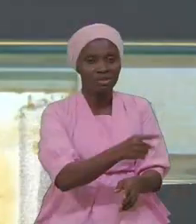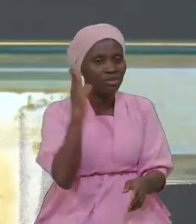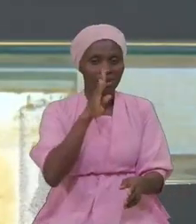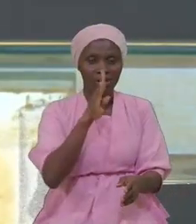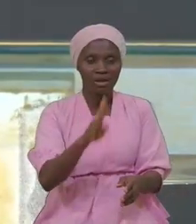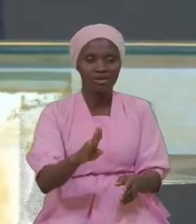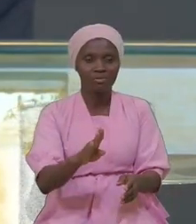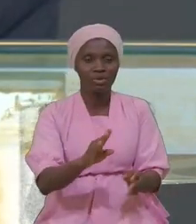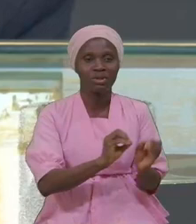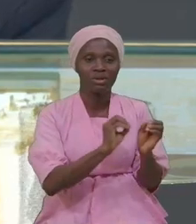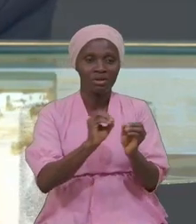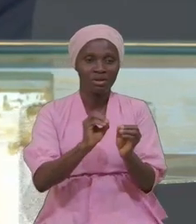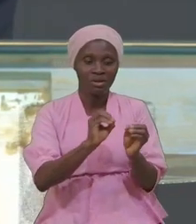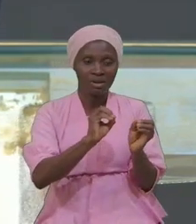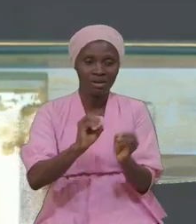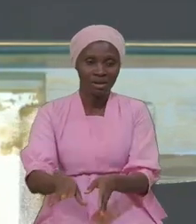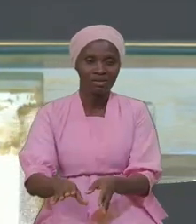tombés sans se relever?